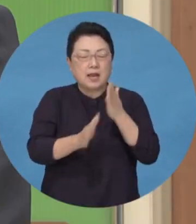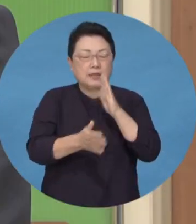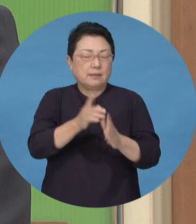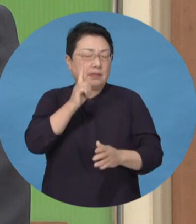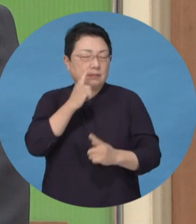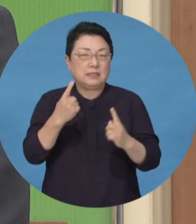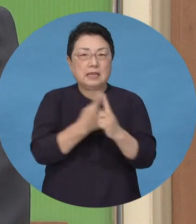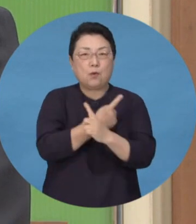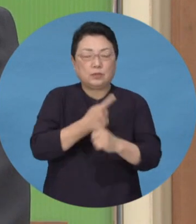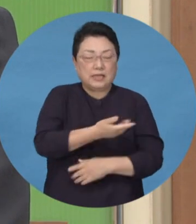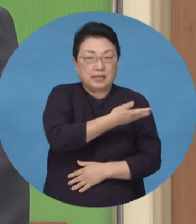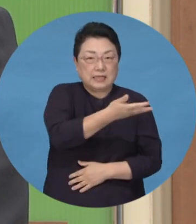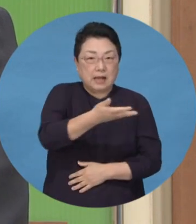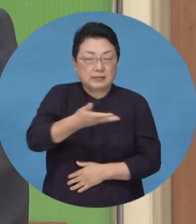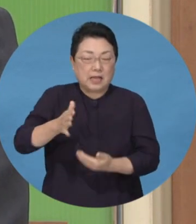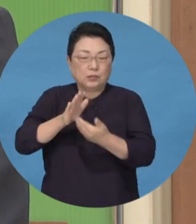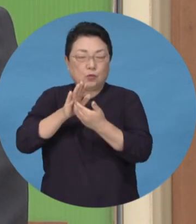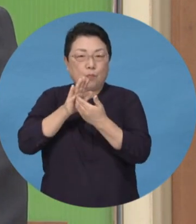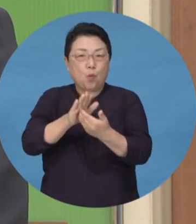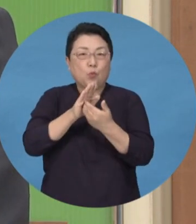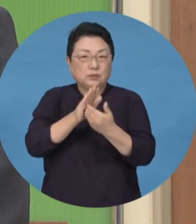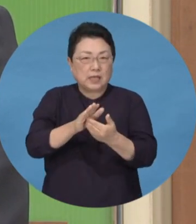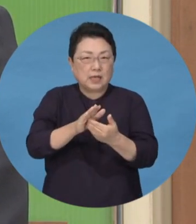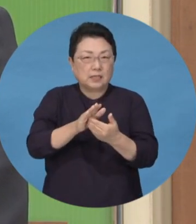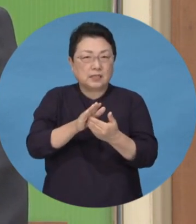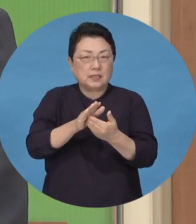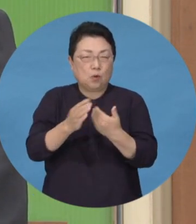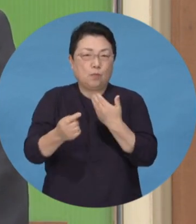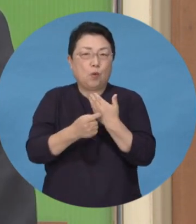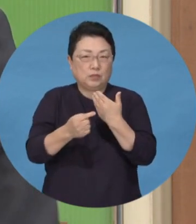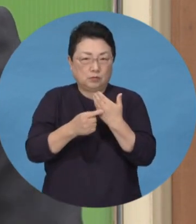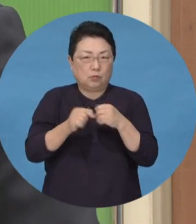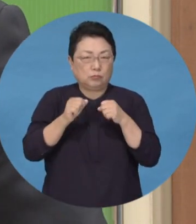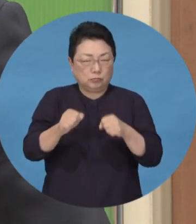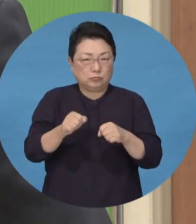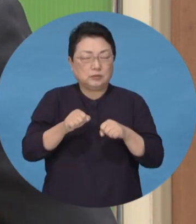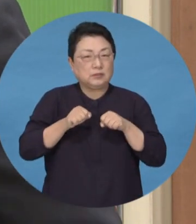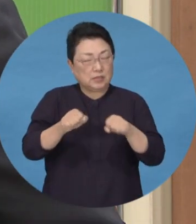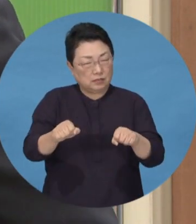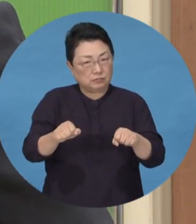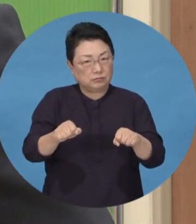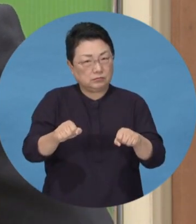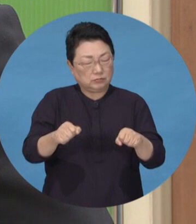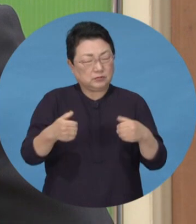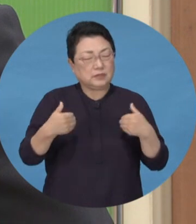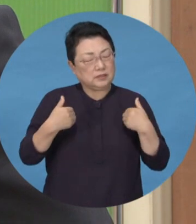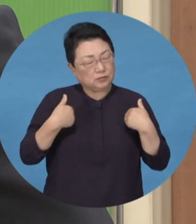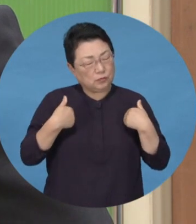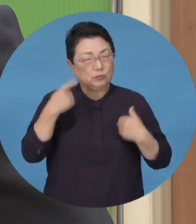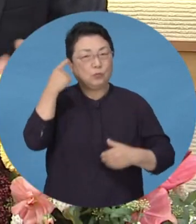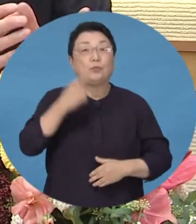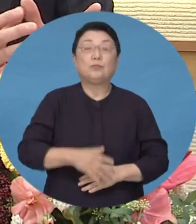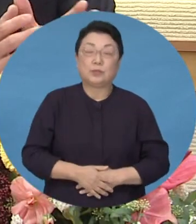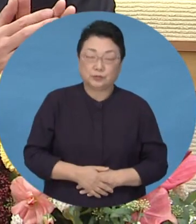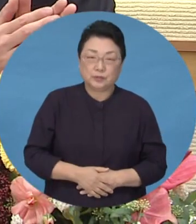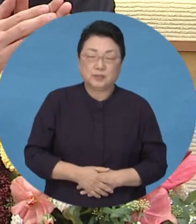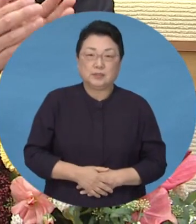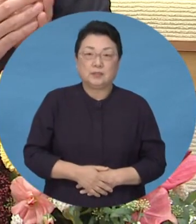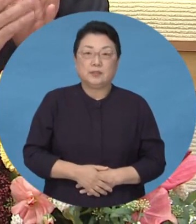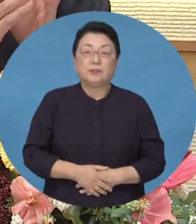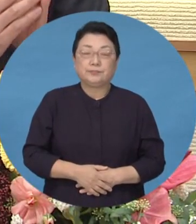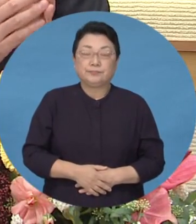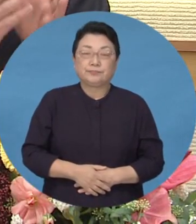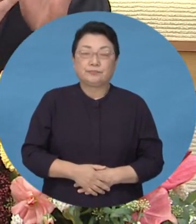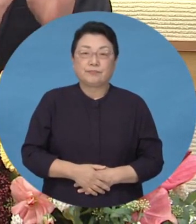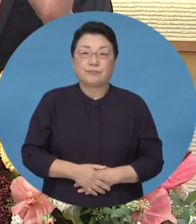河川の防災に対してこう重点を置くようなこういう取り組みをしていきたいとおもいますまあそういう中で